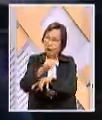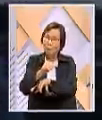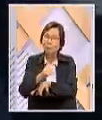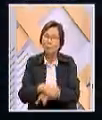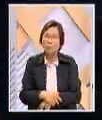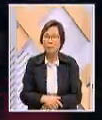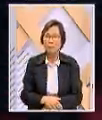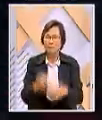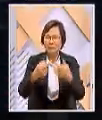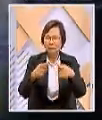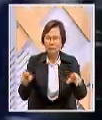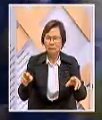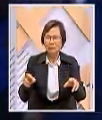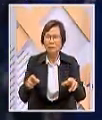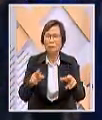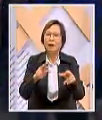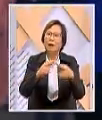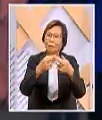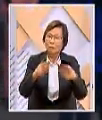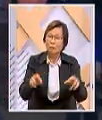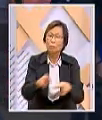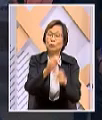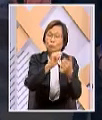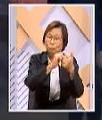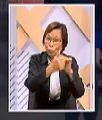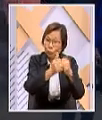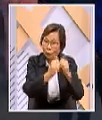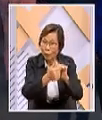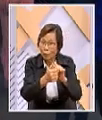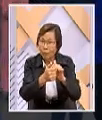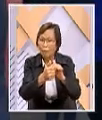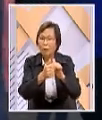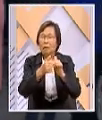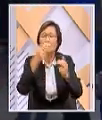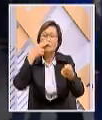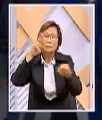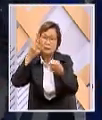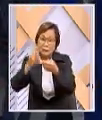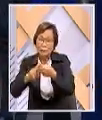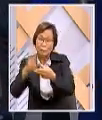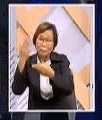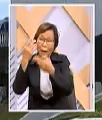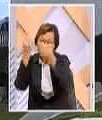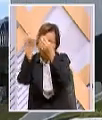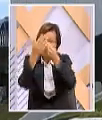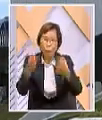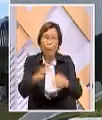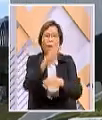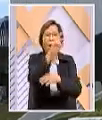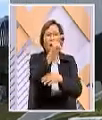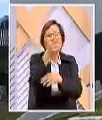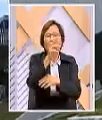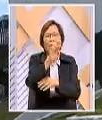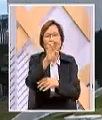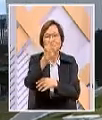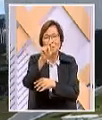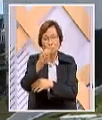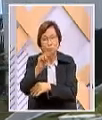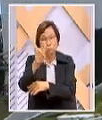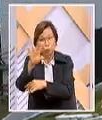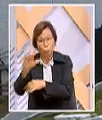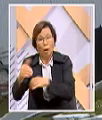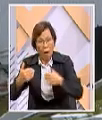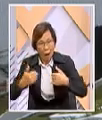kita ada pelancaran saluran sukan dan tayangan drama STEM yang saya war-warkan sebentar tadi, RPM 75, turut diserikan